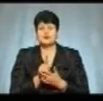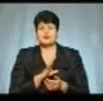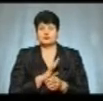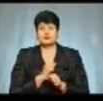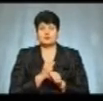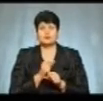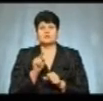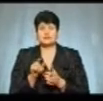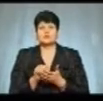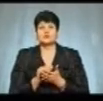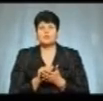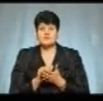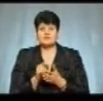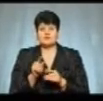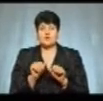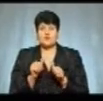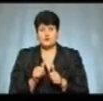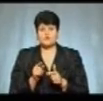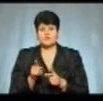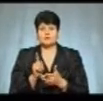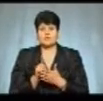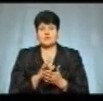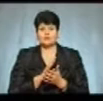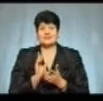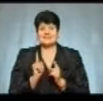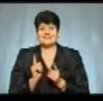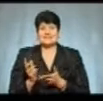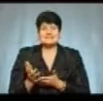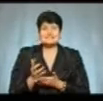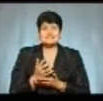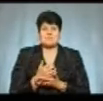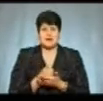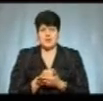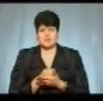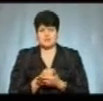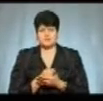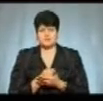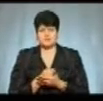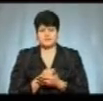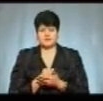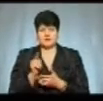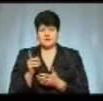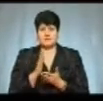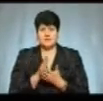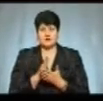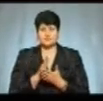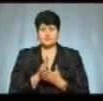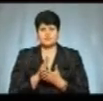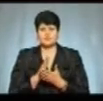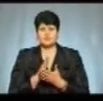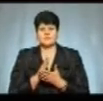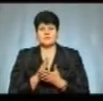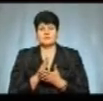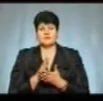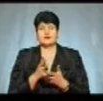тих документах, які вони оформили, значить, вони мали тільки збирати, це вони мають розділ оцінки впливу на